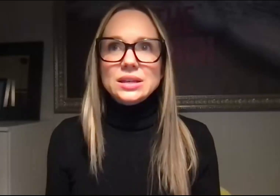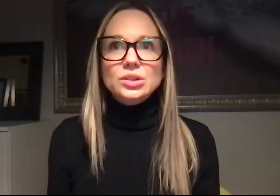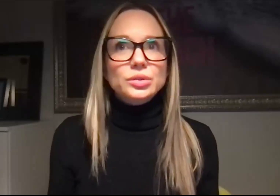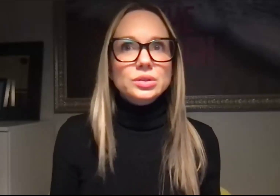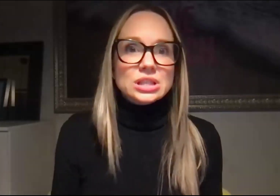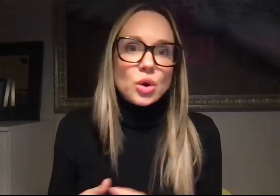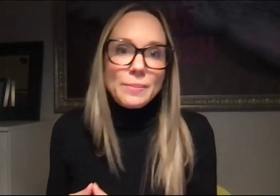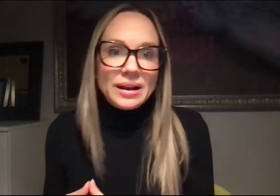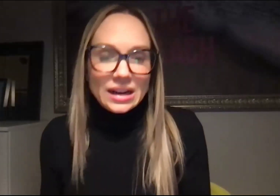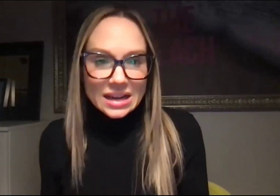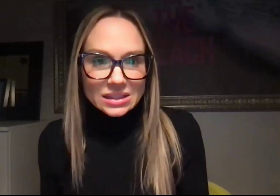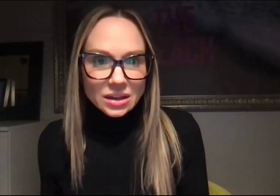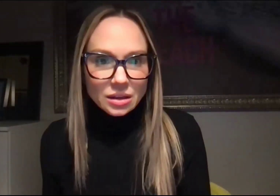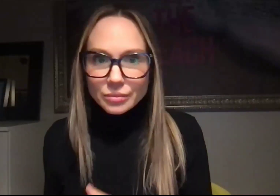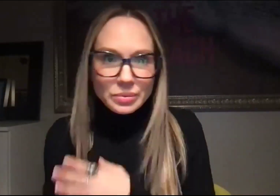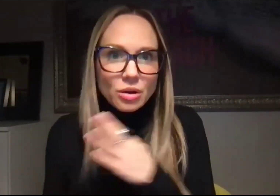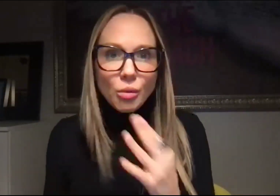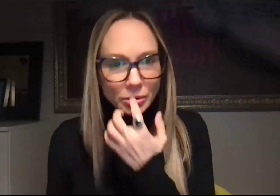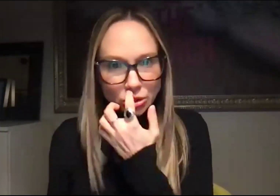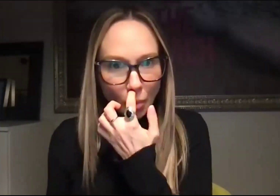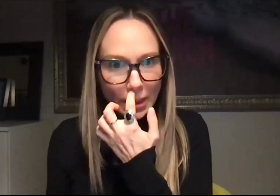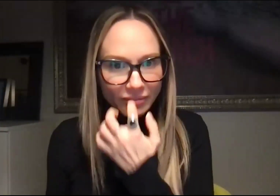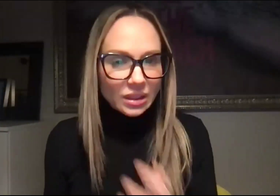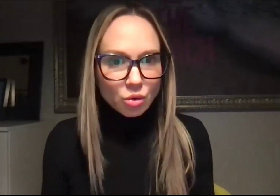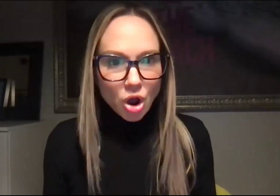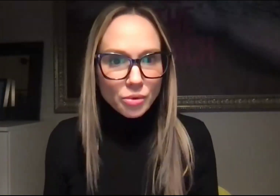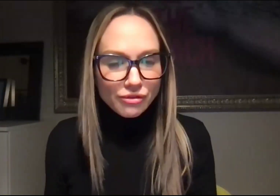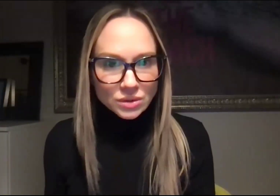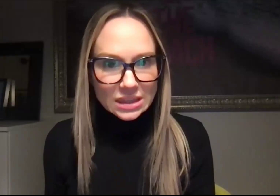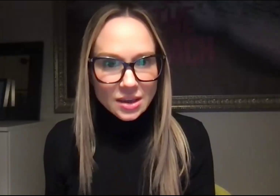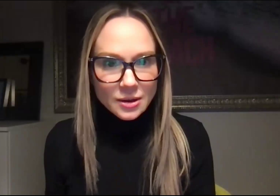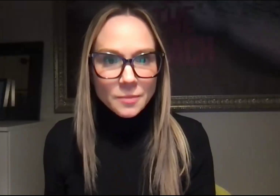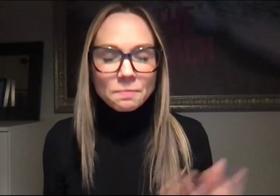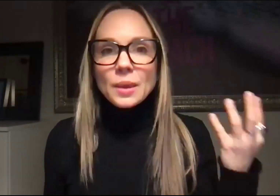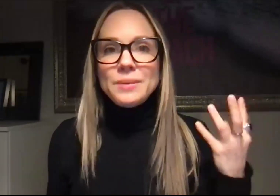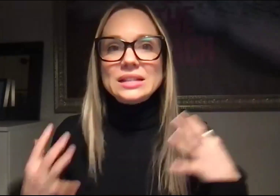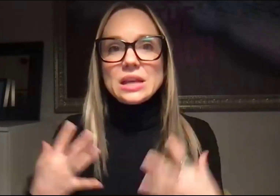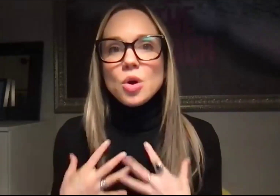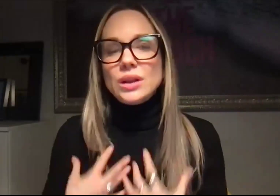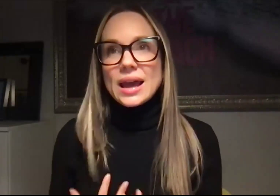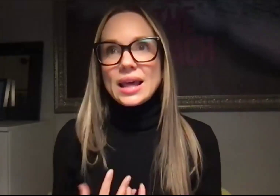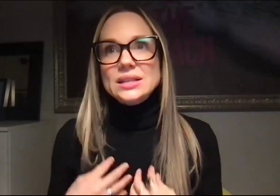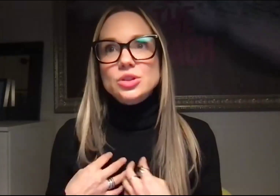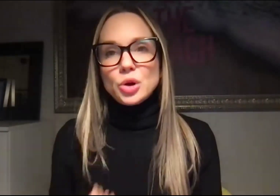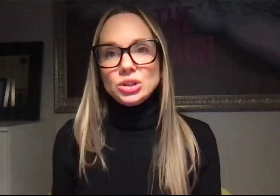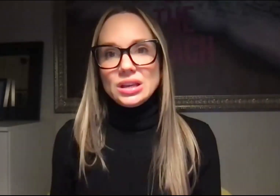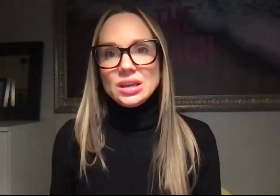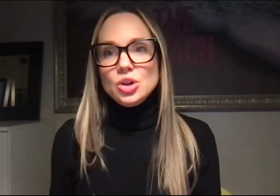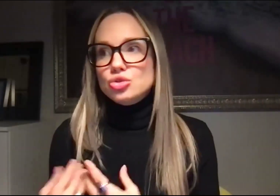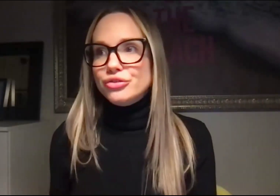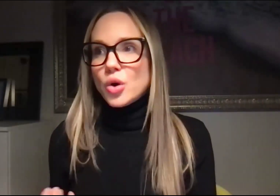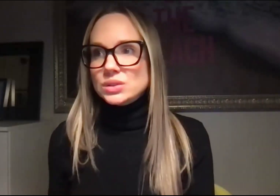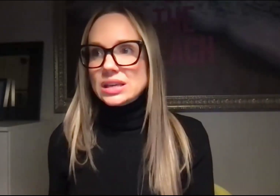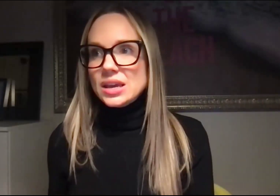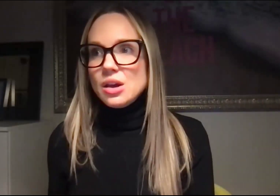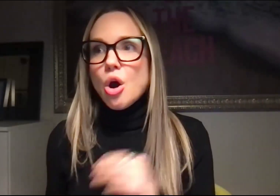Mais c'est ce qu'on appelle des classiques, puis on peut pas se tromper avec des couleurs plus foncées. Puis exemple qu'on est à l'aise de